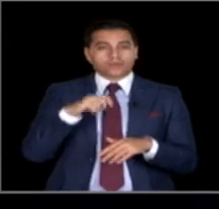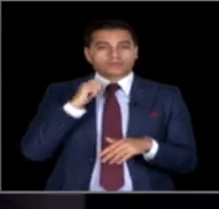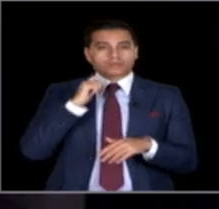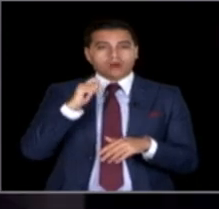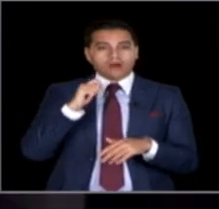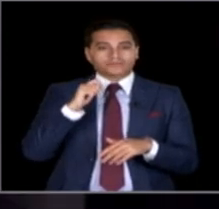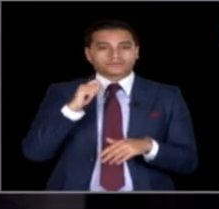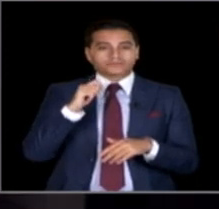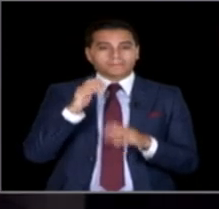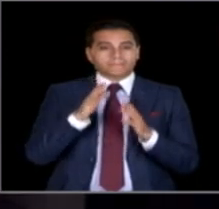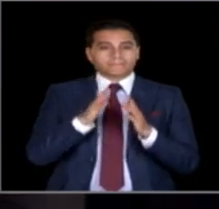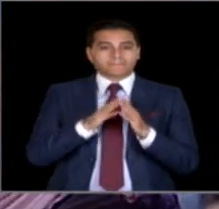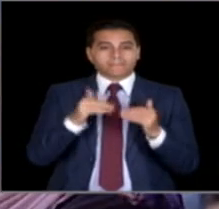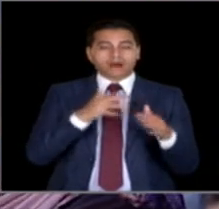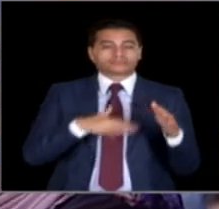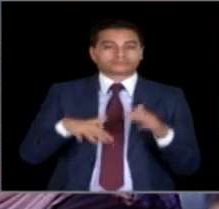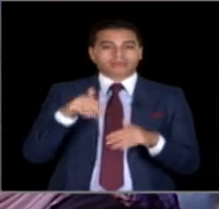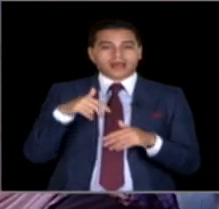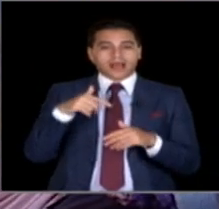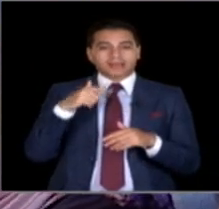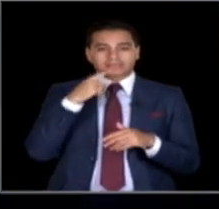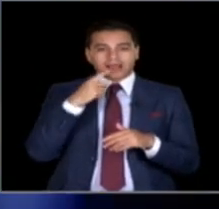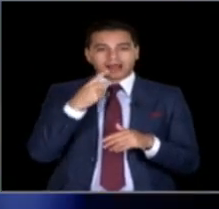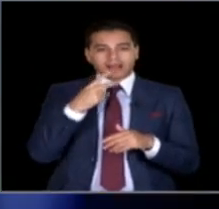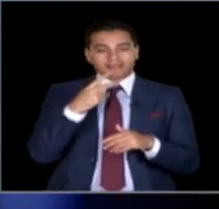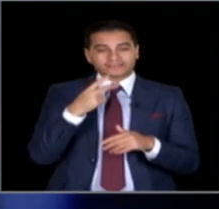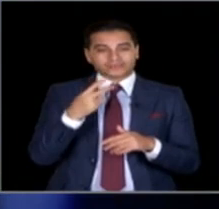الله ما شاء الله.